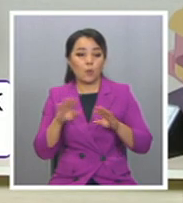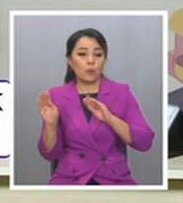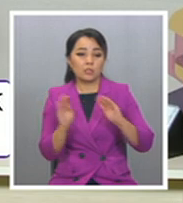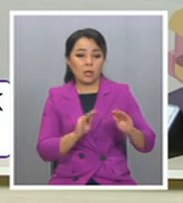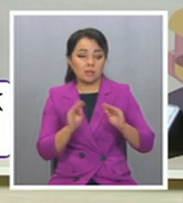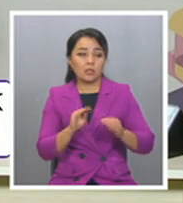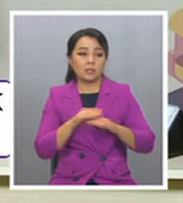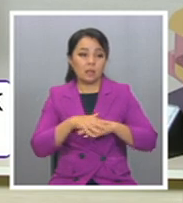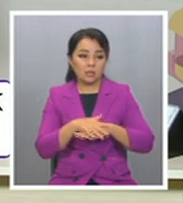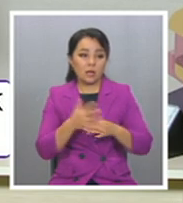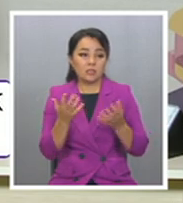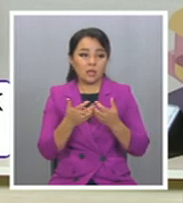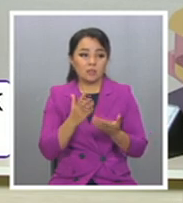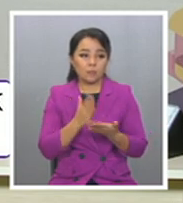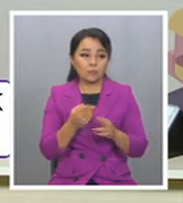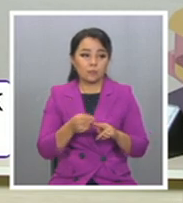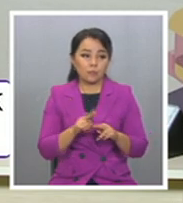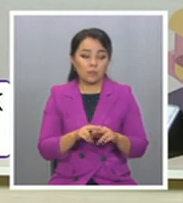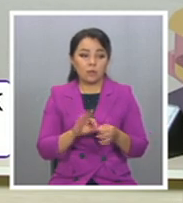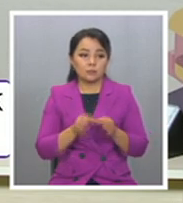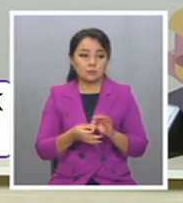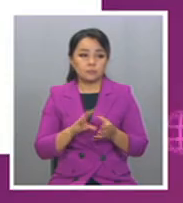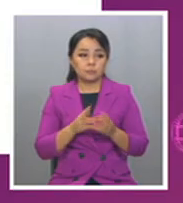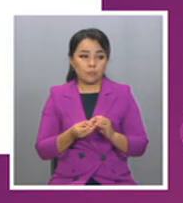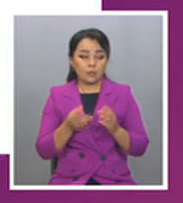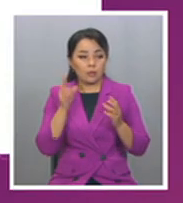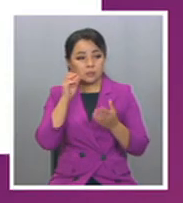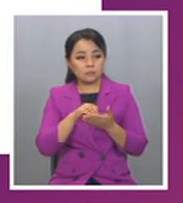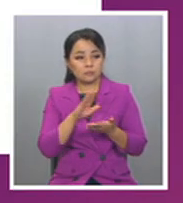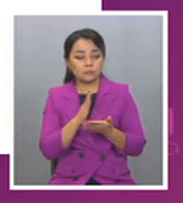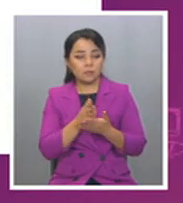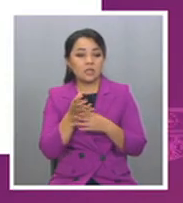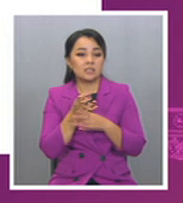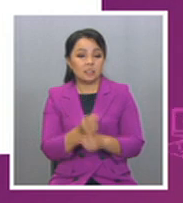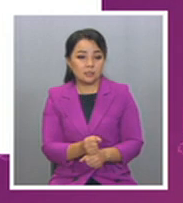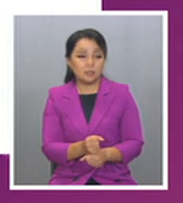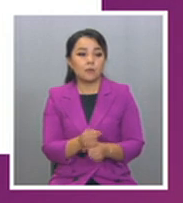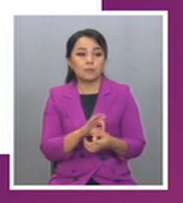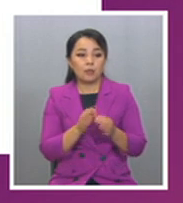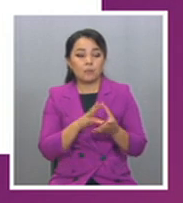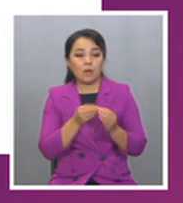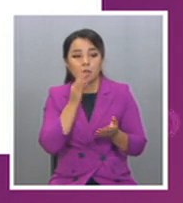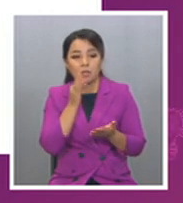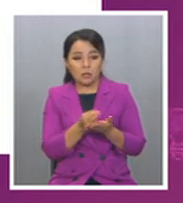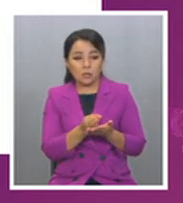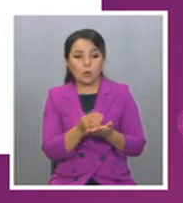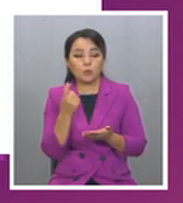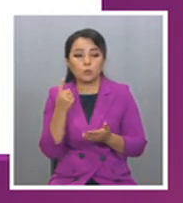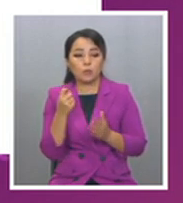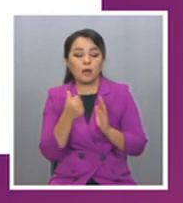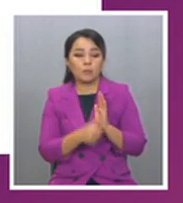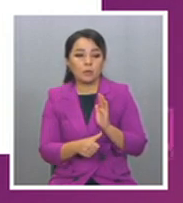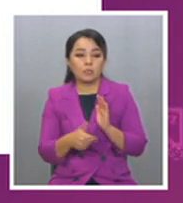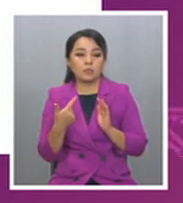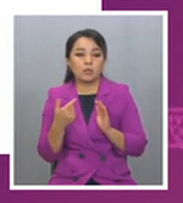саламыз. Орына қойып, сан мәндерін қысқартып келген кезде жауабы 160